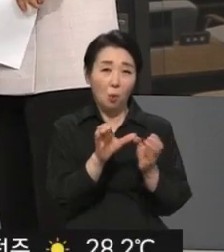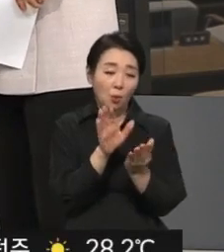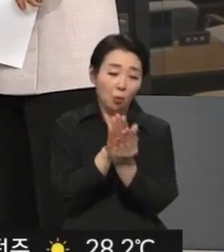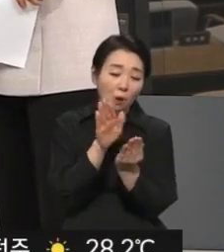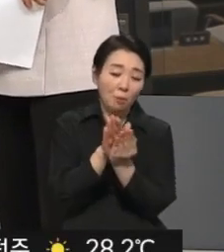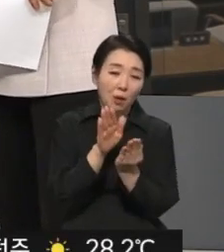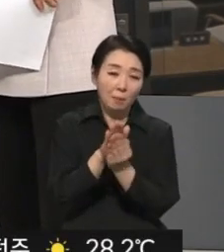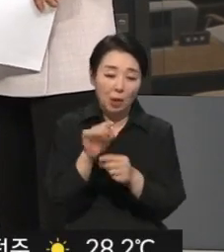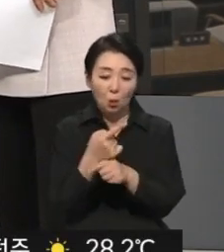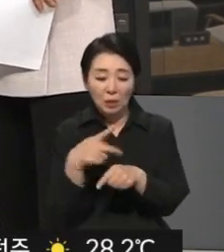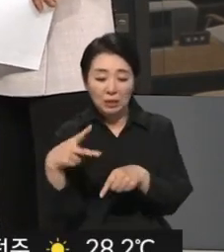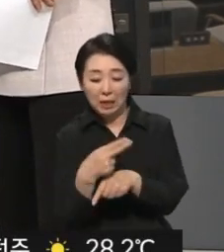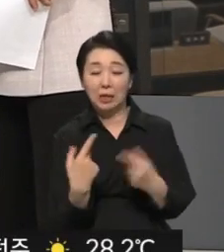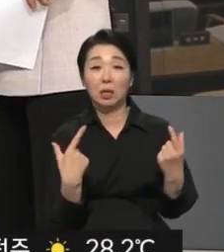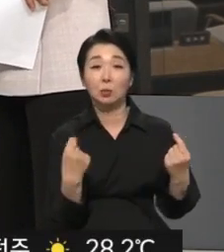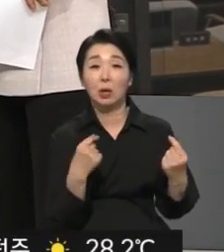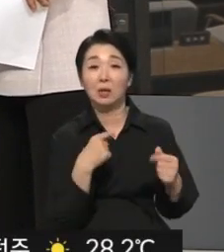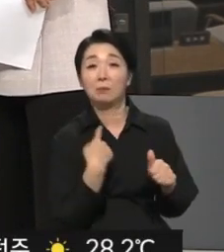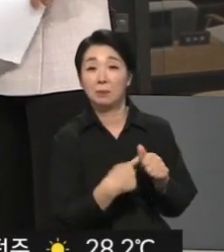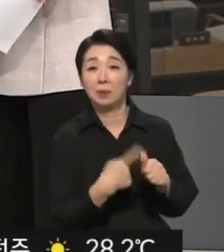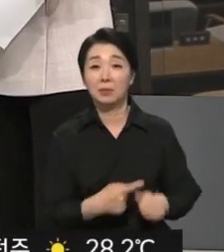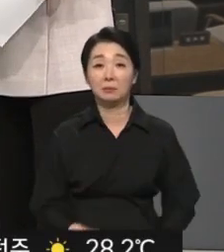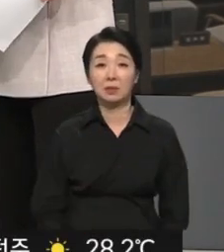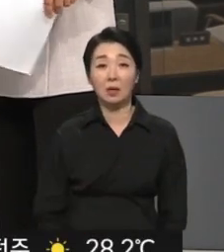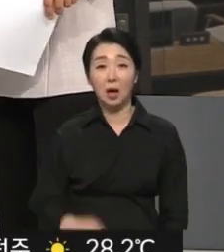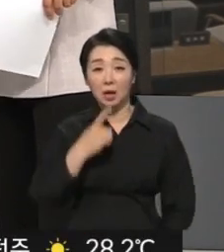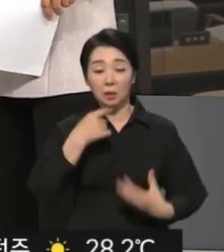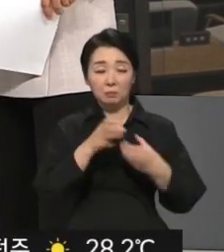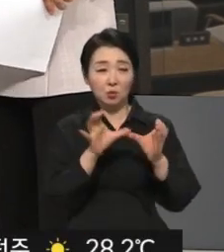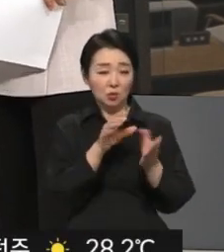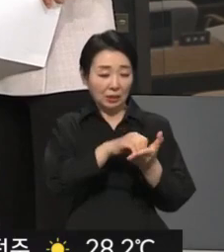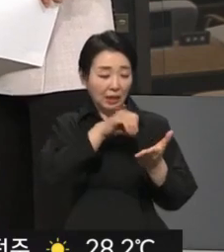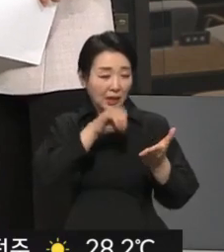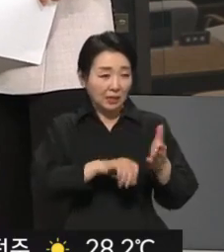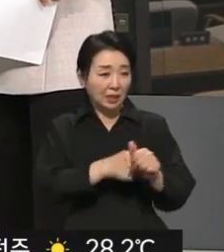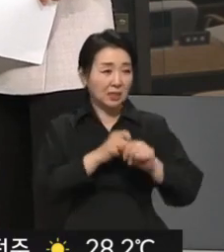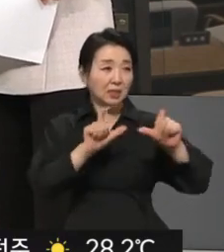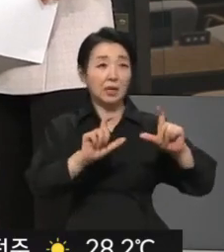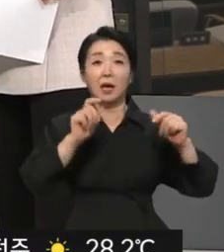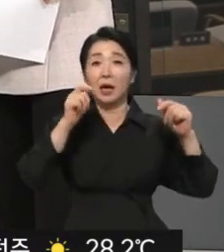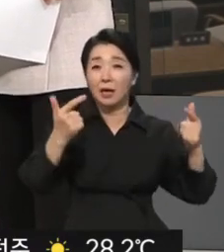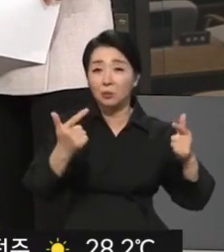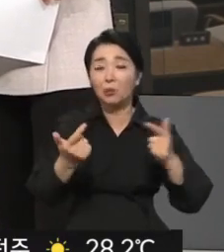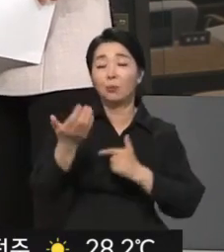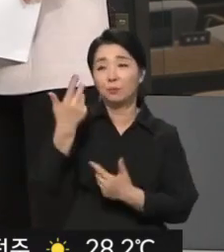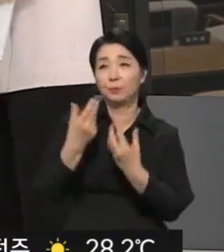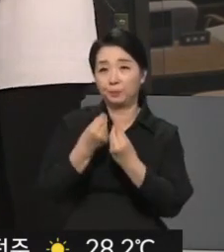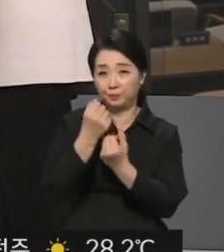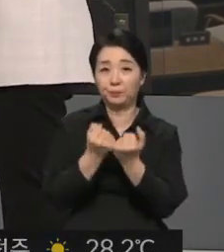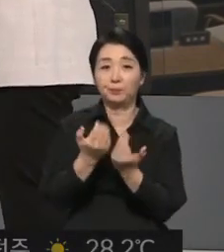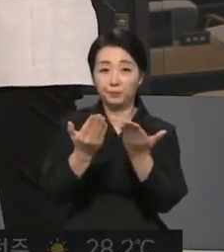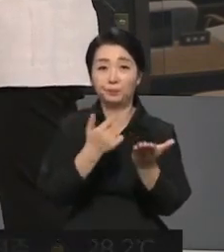나왔습니다. 민주당에서 탈당이라는 건 징계 조치가 아니라면서 지난 사례들을 언급했습니다.